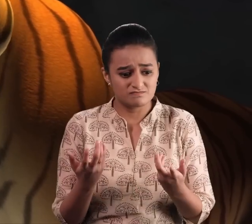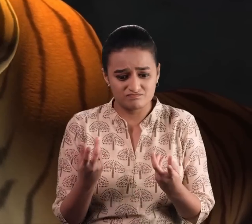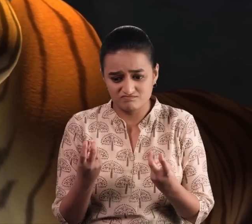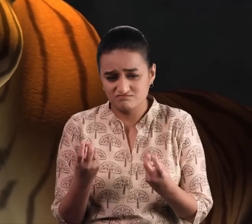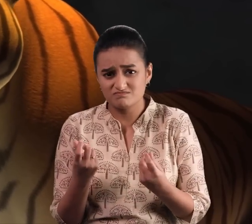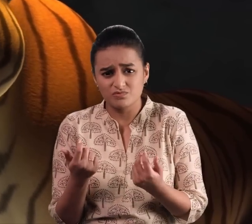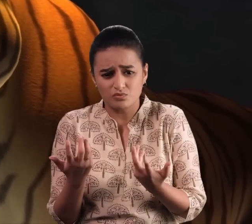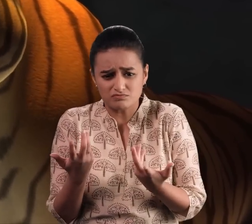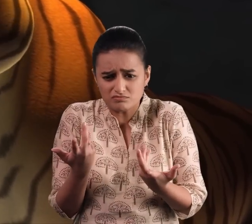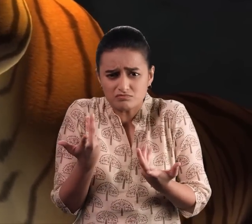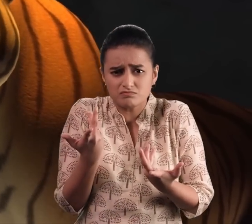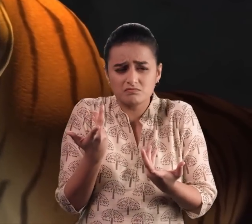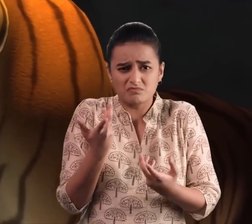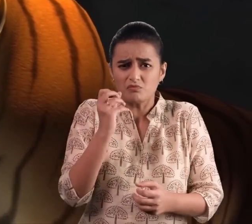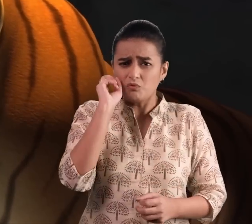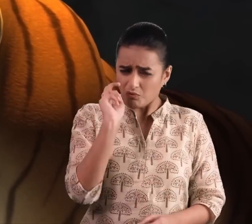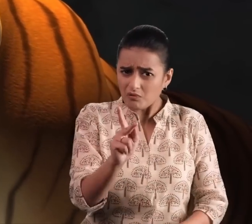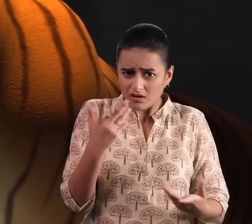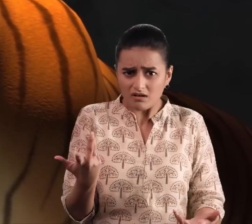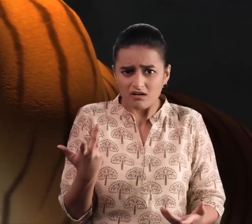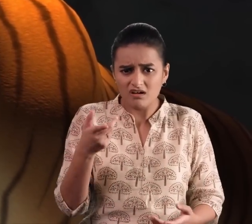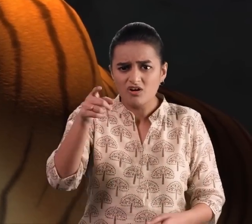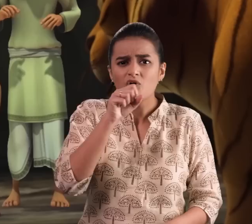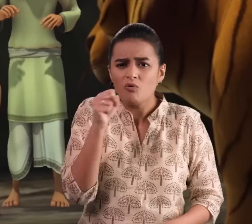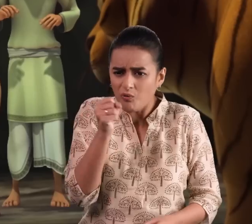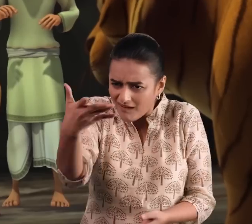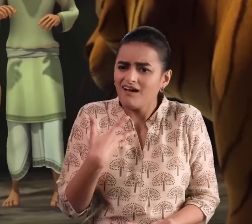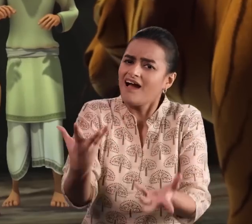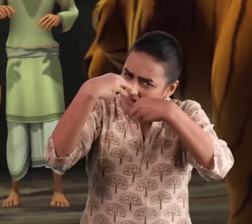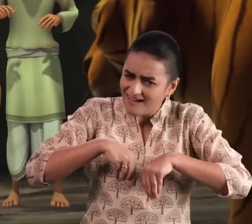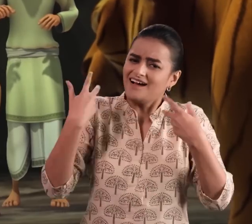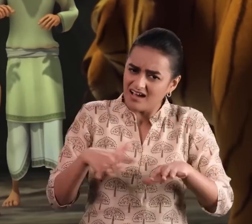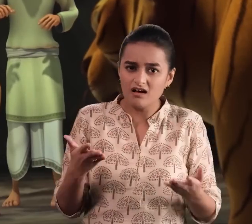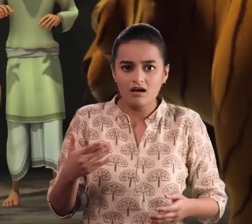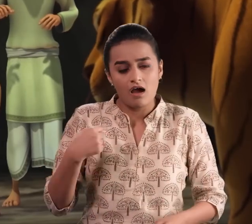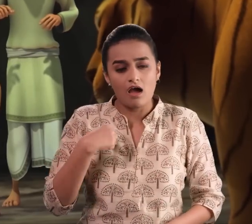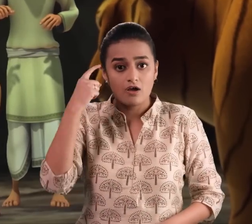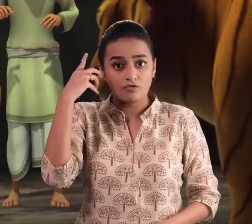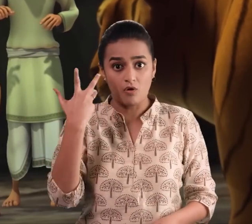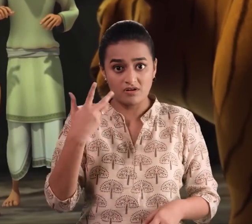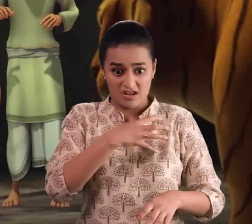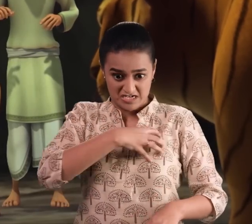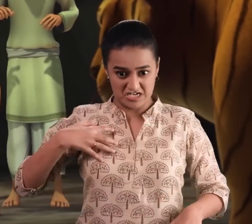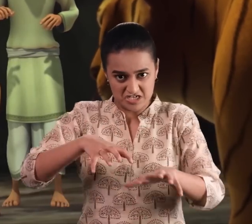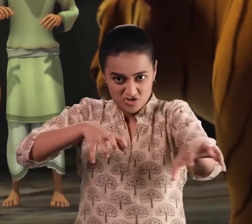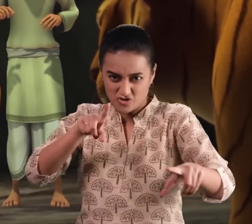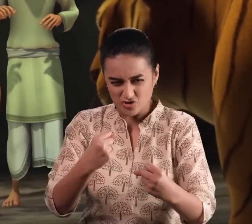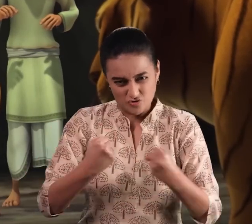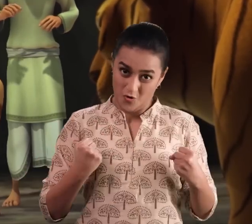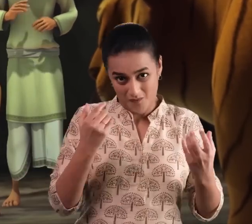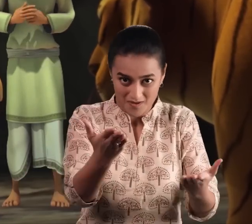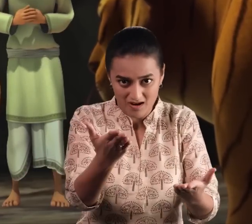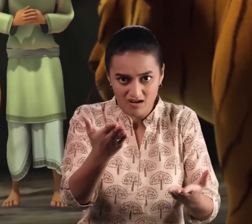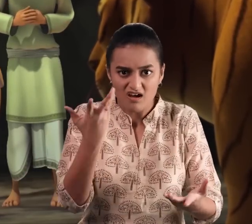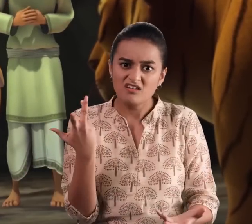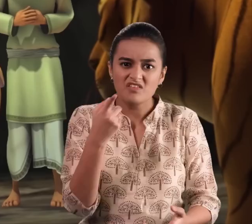तो फिर ठीक है, मैं इस बूढ़े ग्वाले को ही खा लेता हूँ। मैं सोचता था बाघ बड़े ही वीर प्राणी होते हैं, तुम एक ऐसे बूढ़े मनुष्य